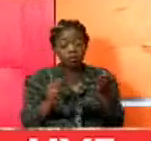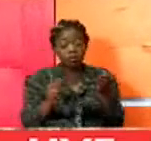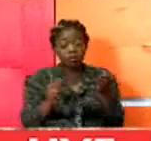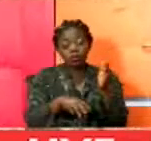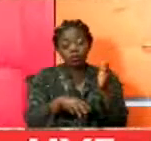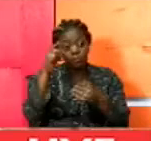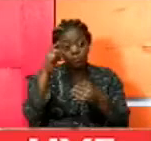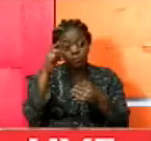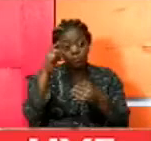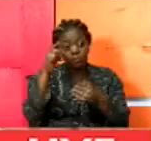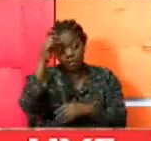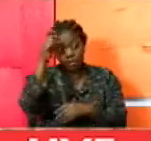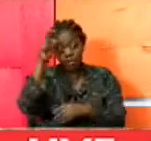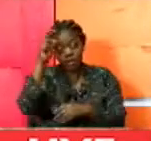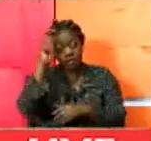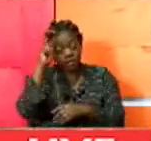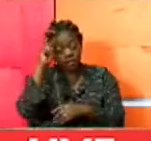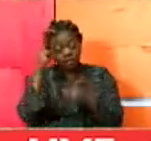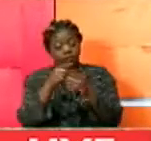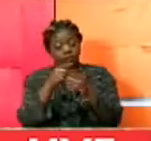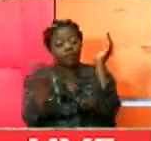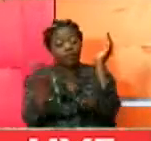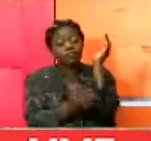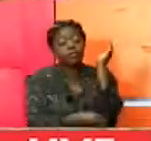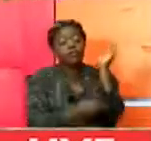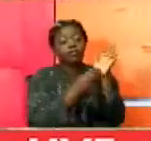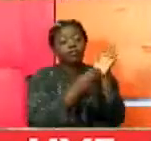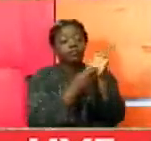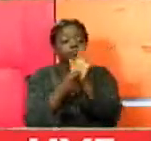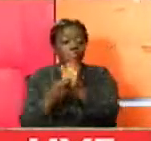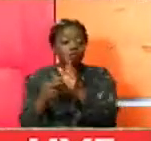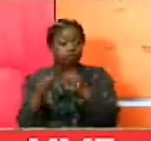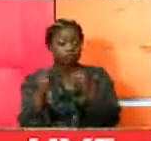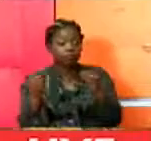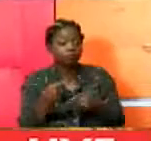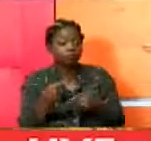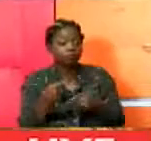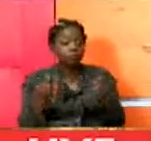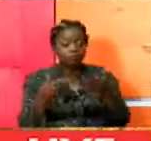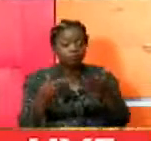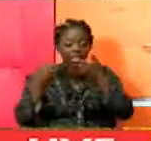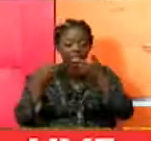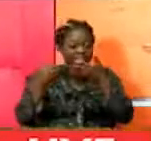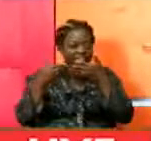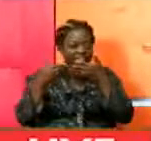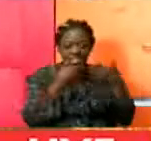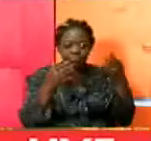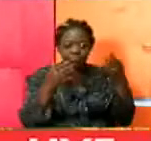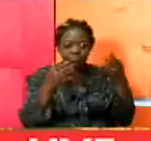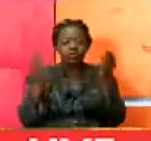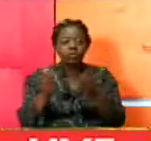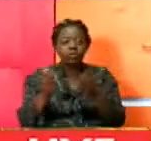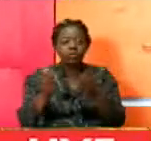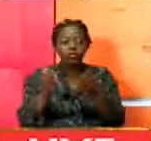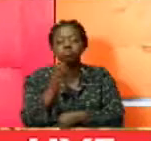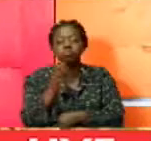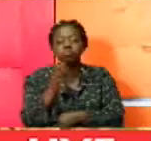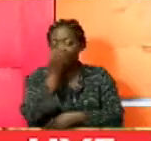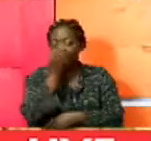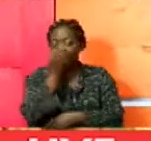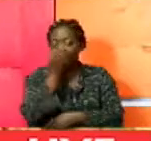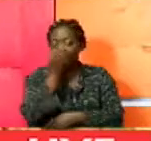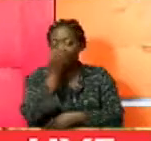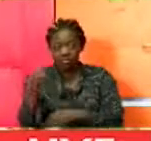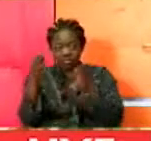gya Vision Group egya Harvest Money ng'aliko ebirime eby'embala byalimu omuli amapaapaali, ensujju, apo n'ebivaamu eddagala nga